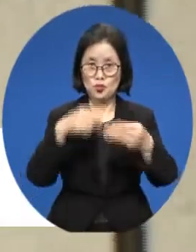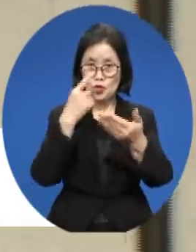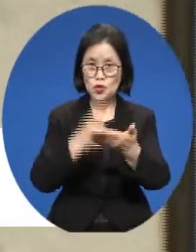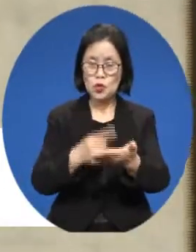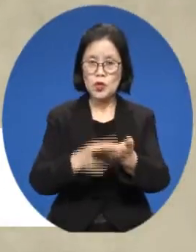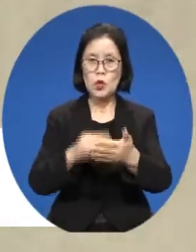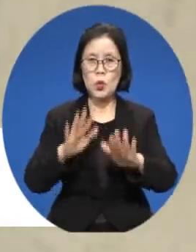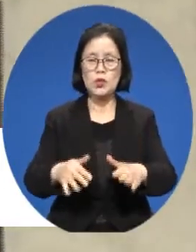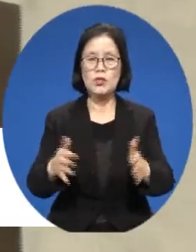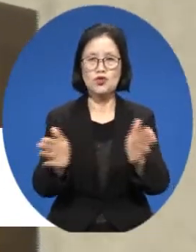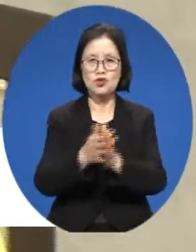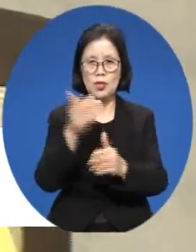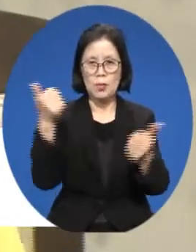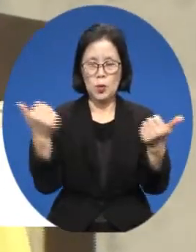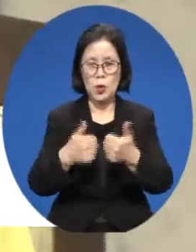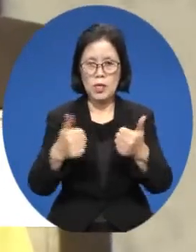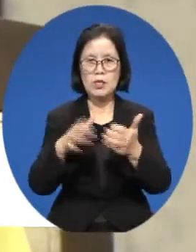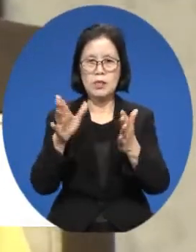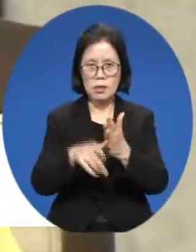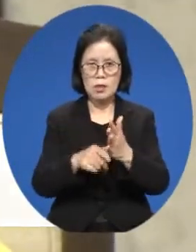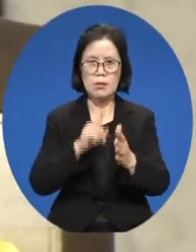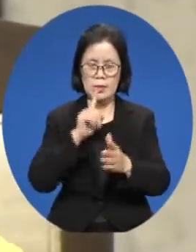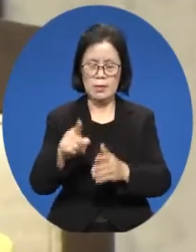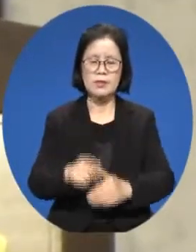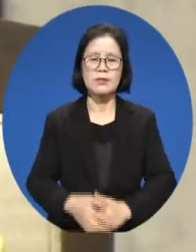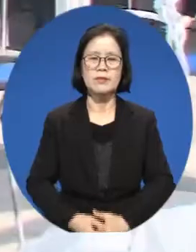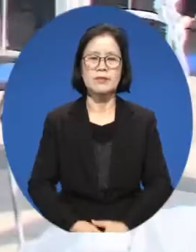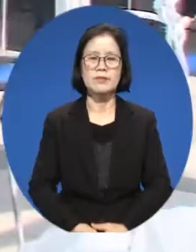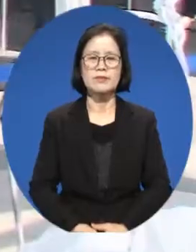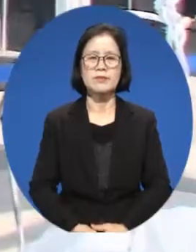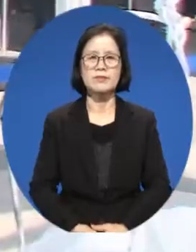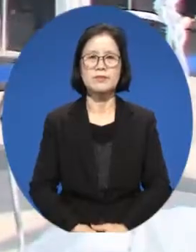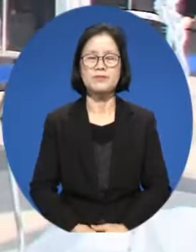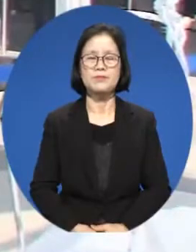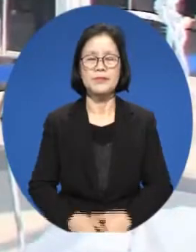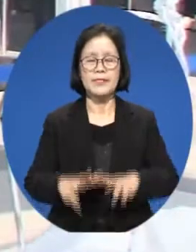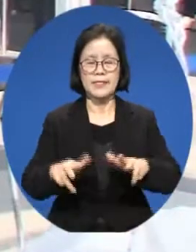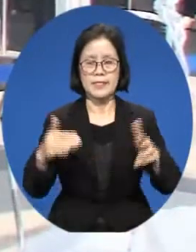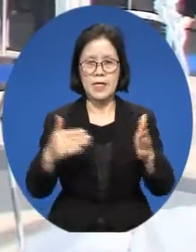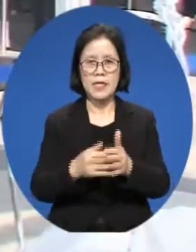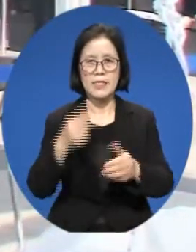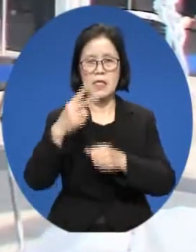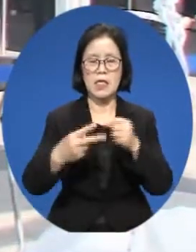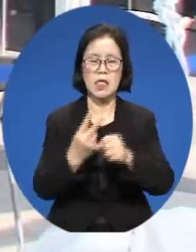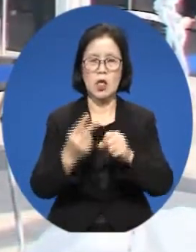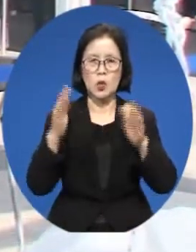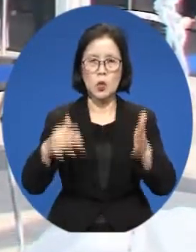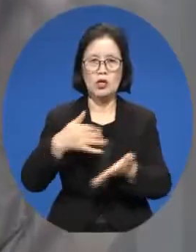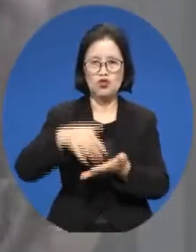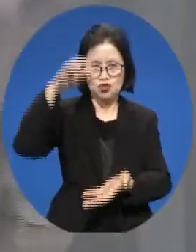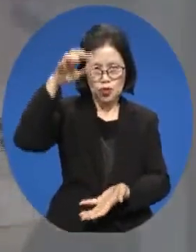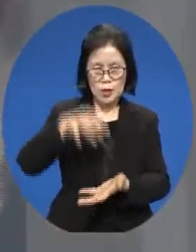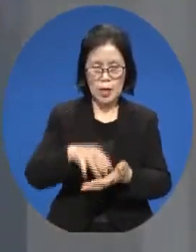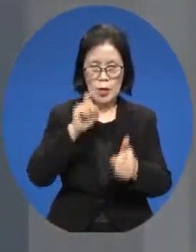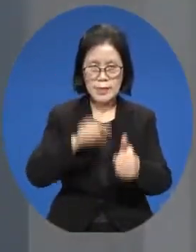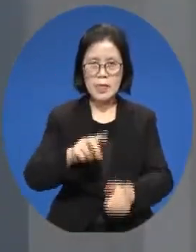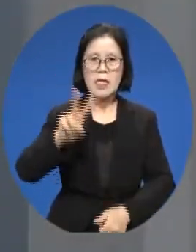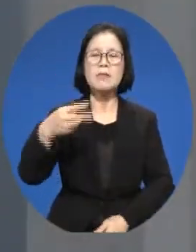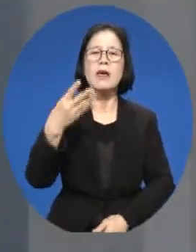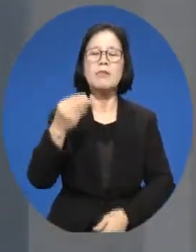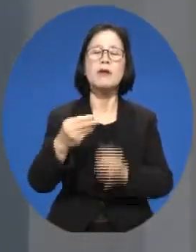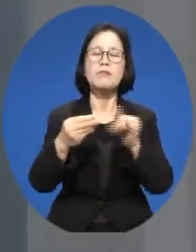국무총리가 오늘 중대본 회의에서 목소리를 높였습니다. 현재까지 2년간 누적된 확진자 200만 명